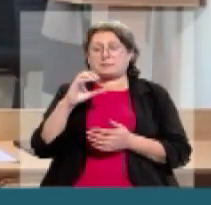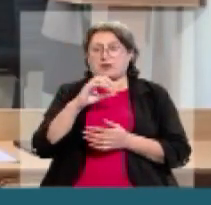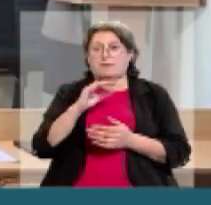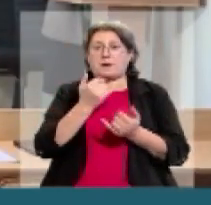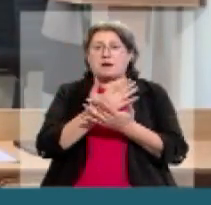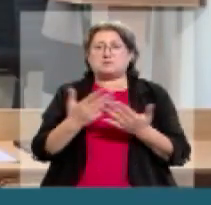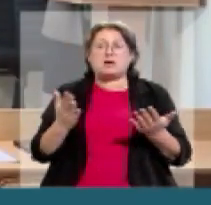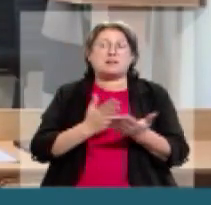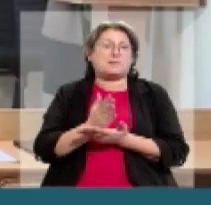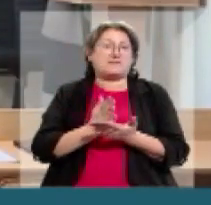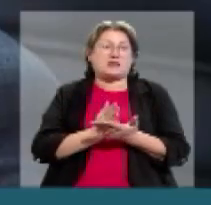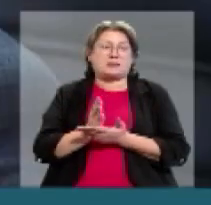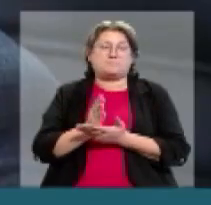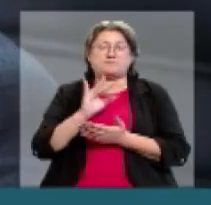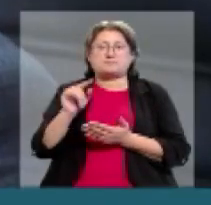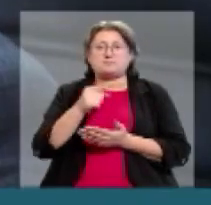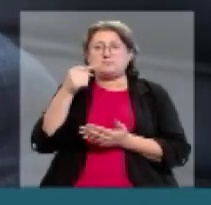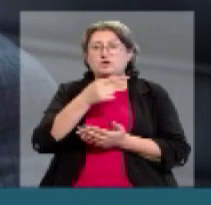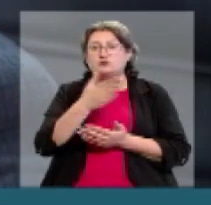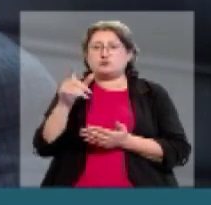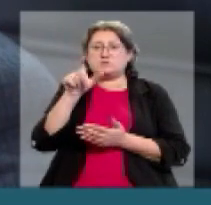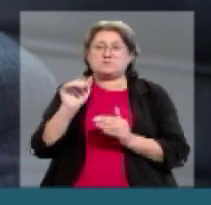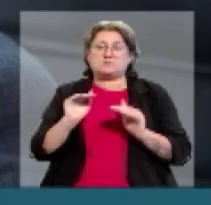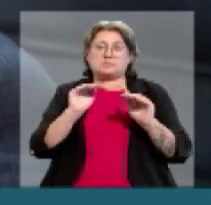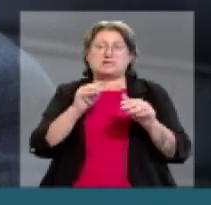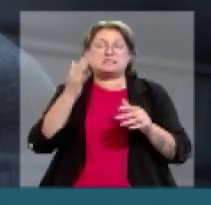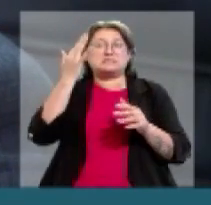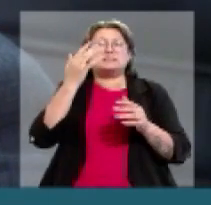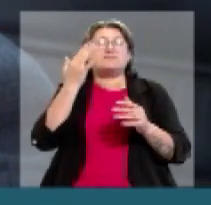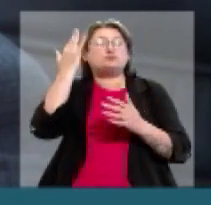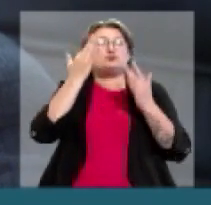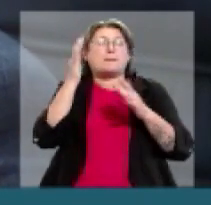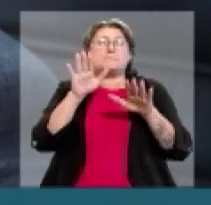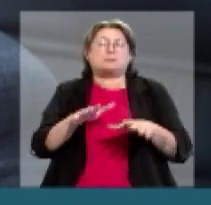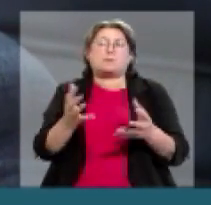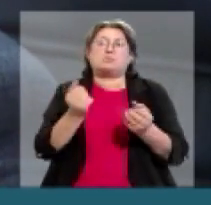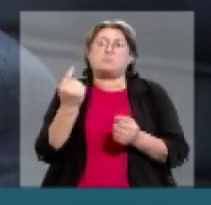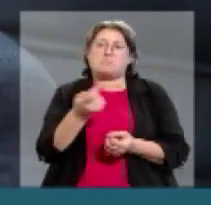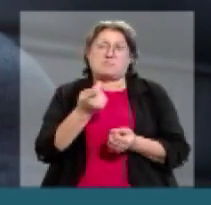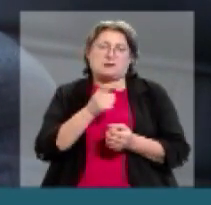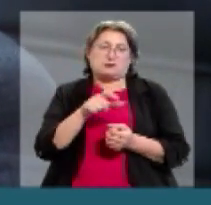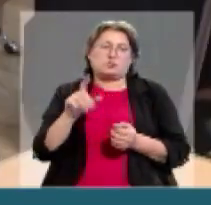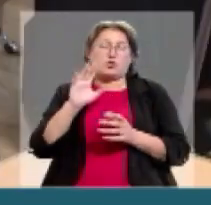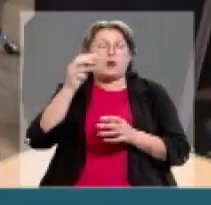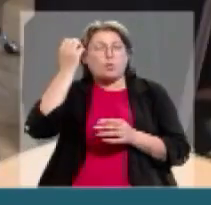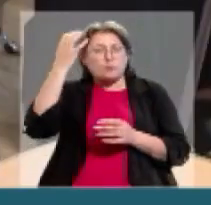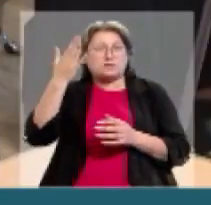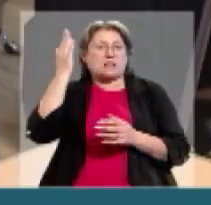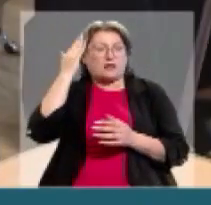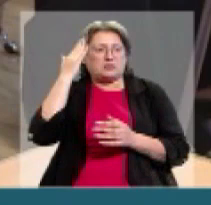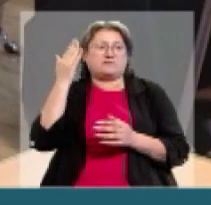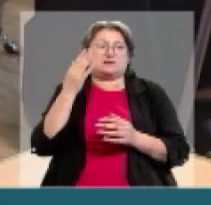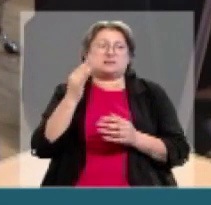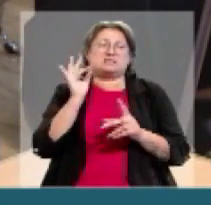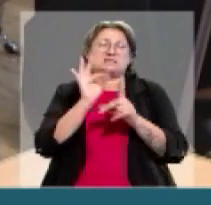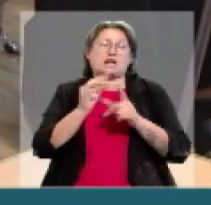по различным направлениям. Из 1000 претендентов заветные места получат лишь единицы самых умных, талантливых